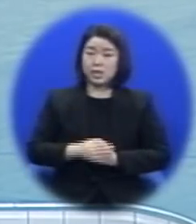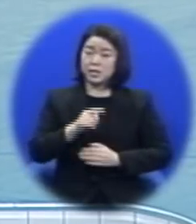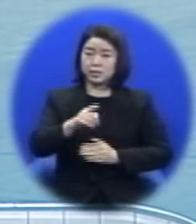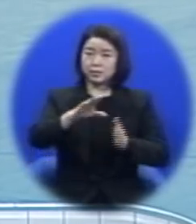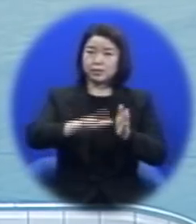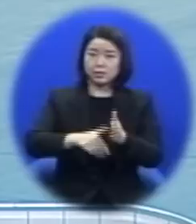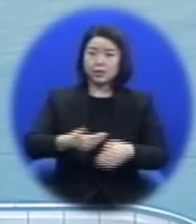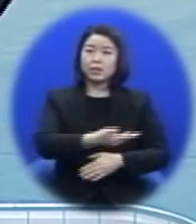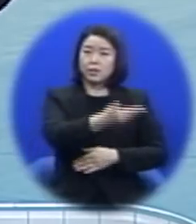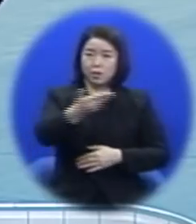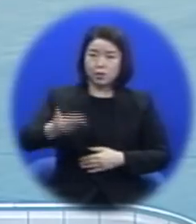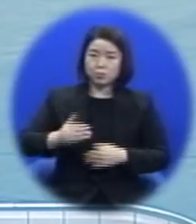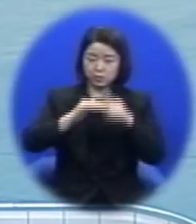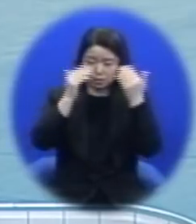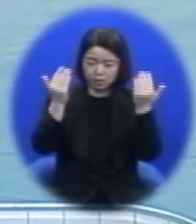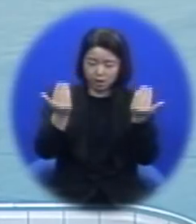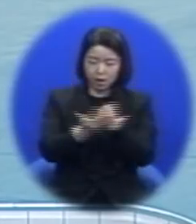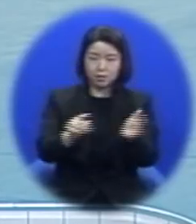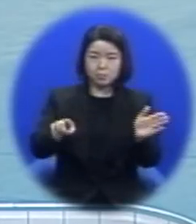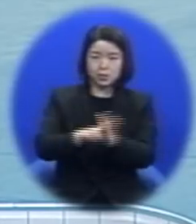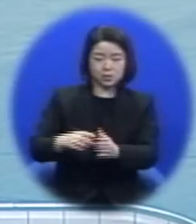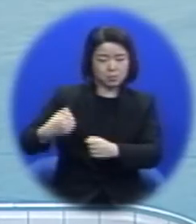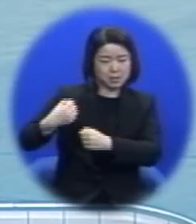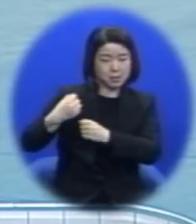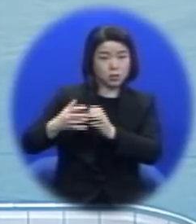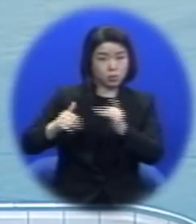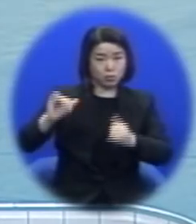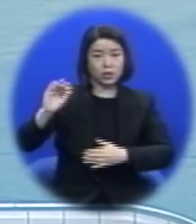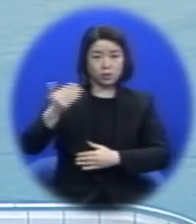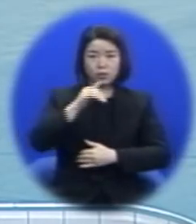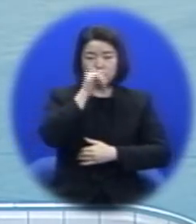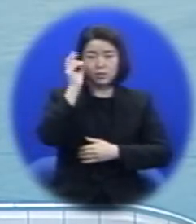그때는 여러분들은 다 믿음의 용사들이 되어 있을 것입니다.